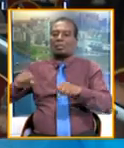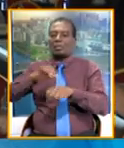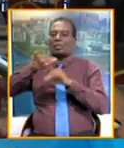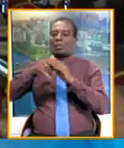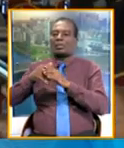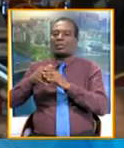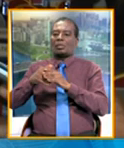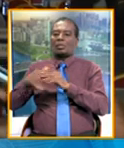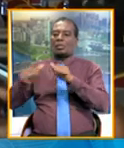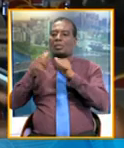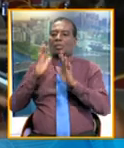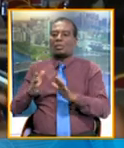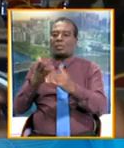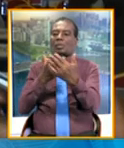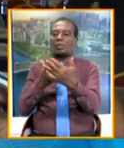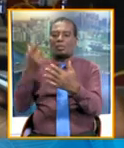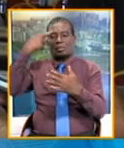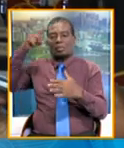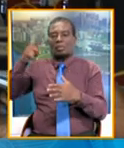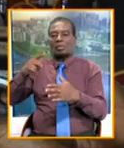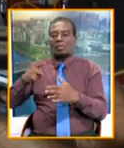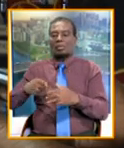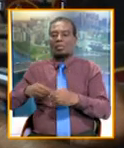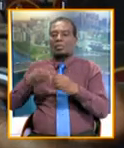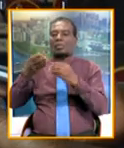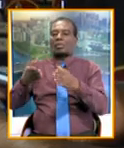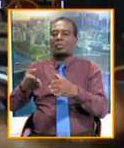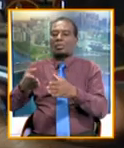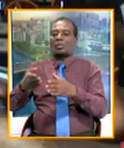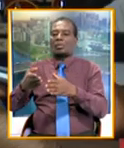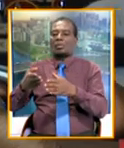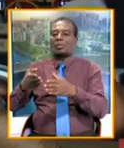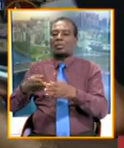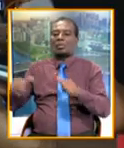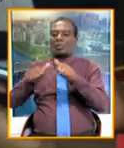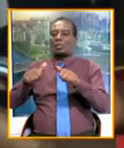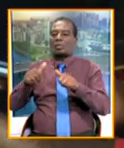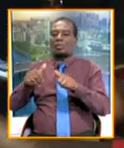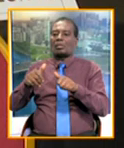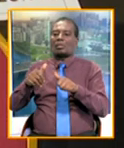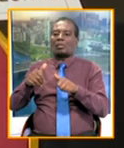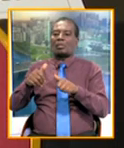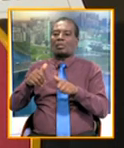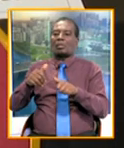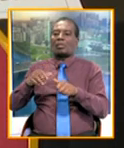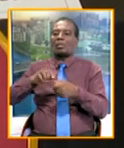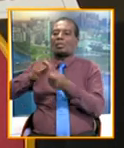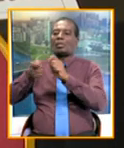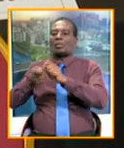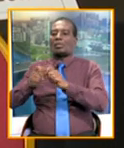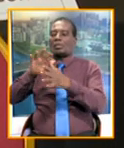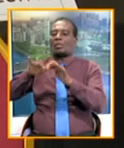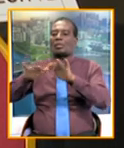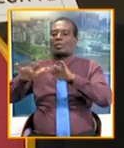l'ensemble des acteurs de l'écosystème attendaient pour se structurer, pour s'organiser, pour agir de façon à ce que la transformation digitale